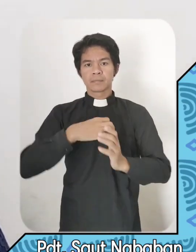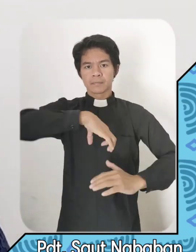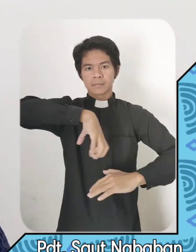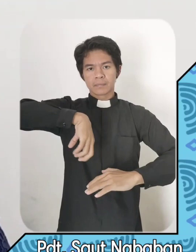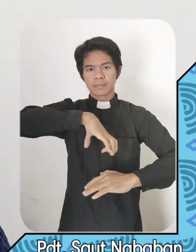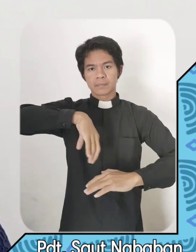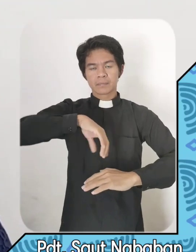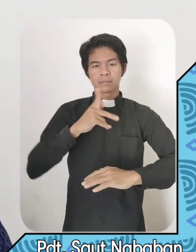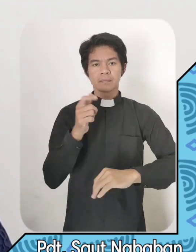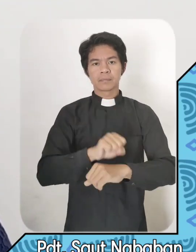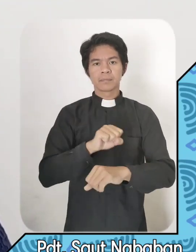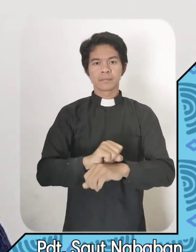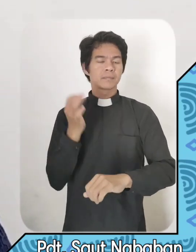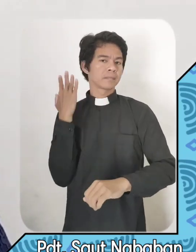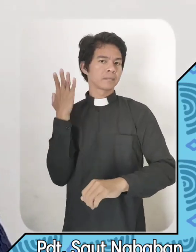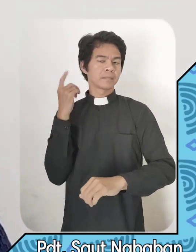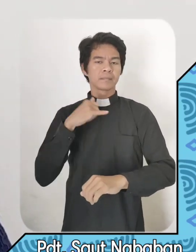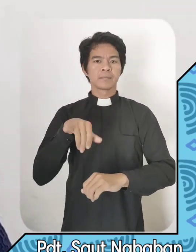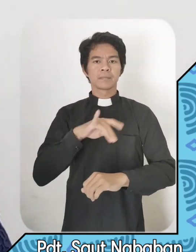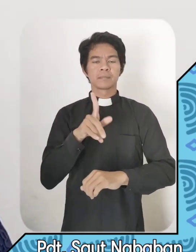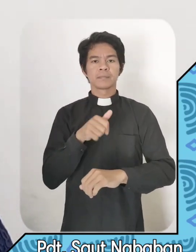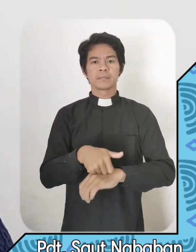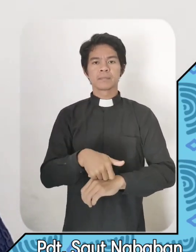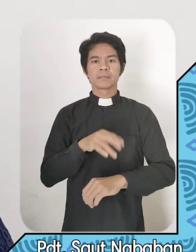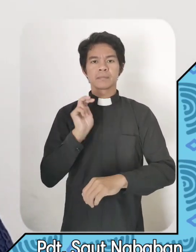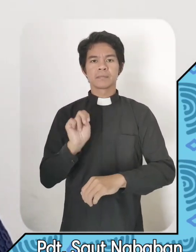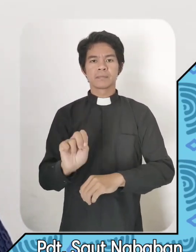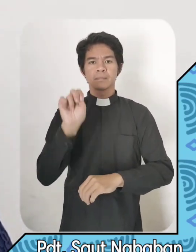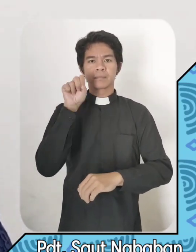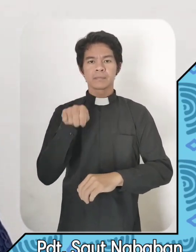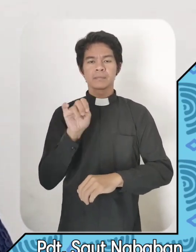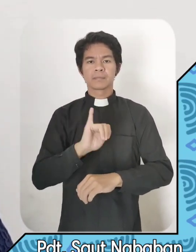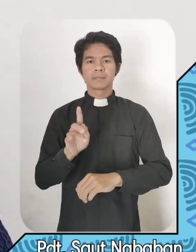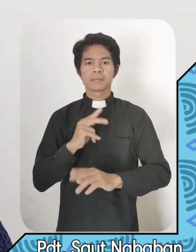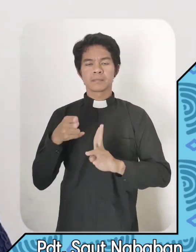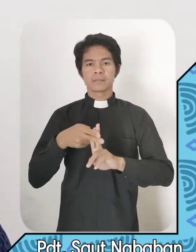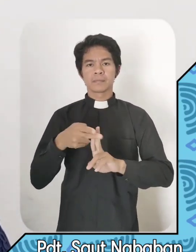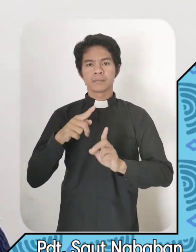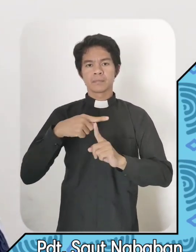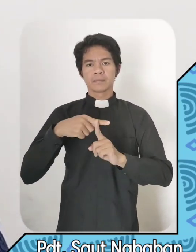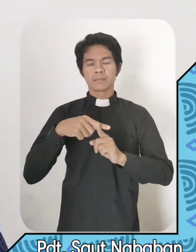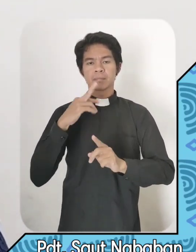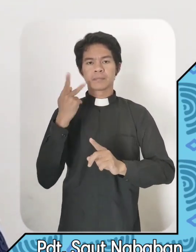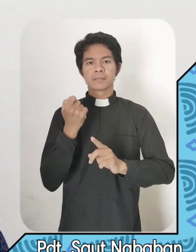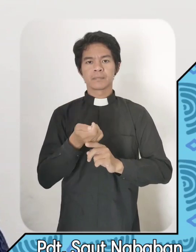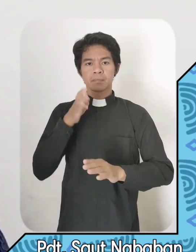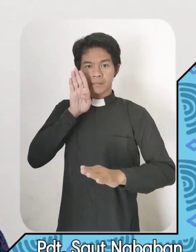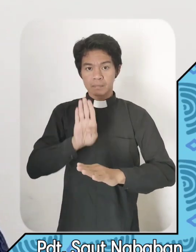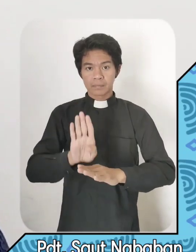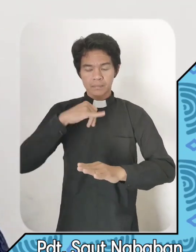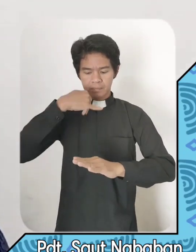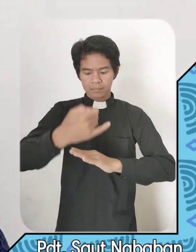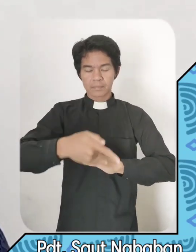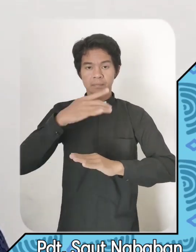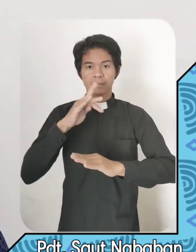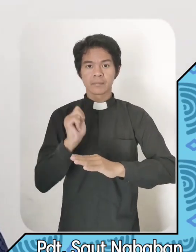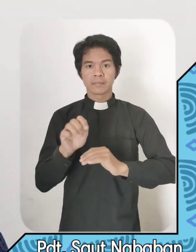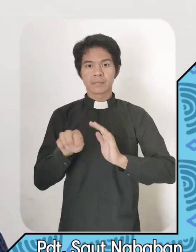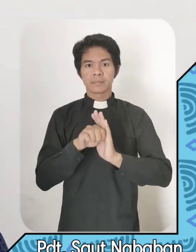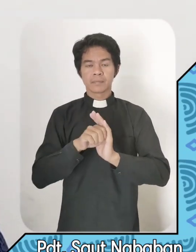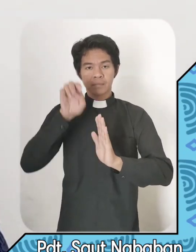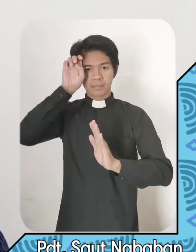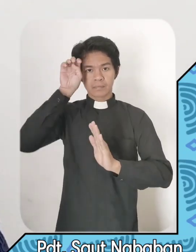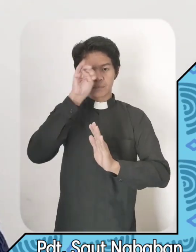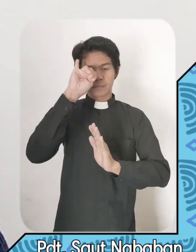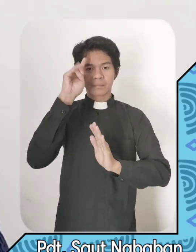berziarah juga telah dilakukan oleh pendahulu kita. Namun, kekristenan memperbaharui